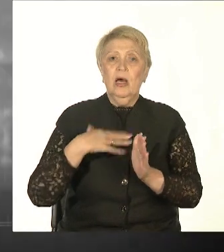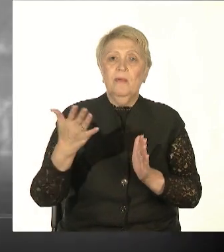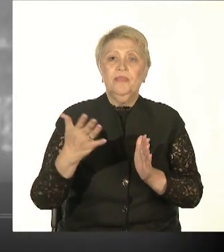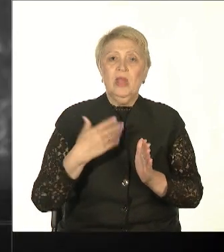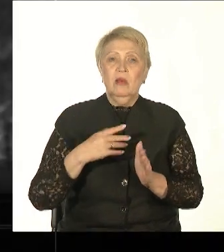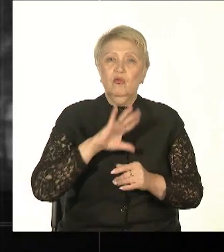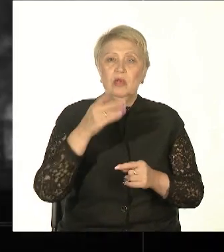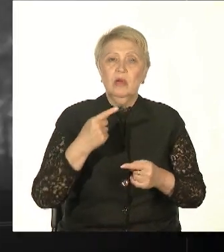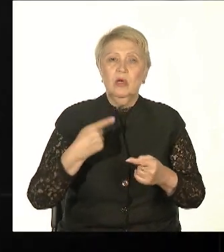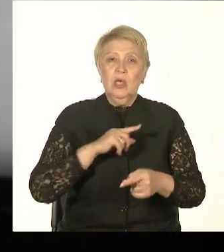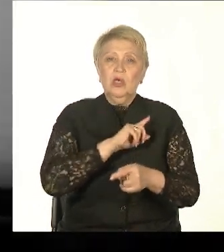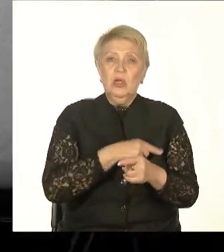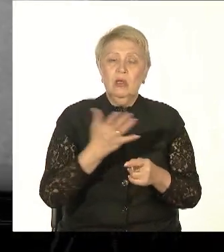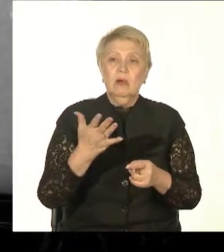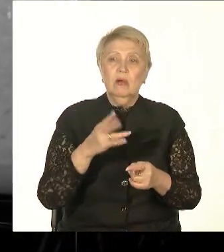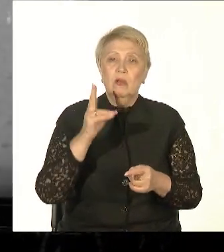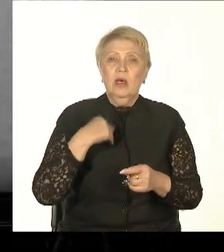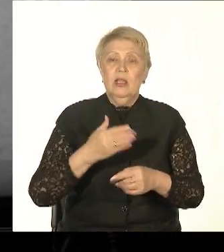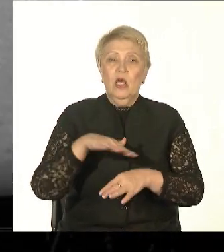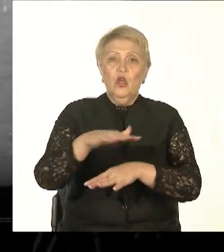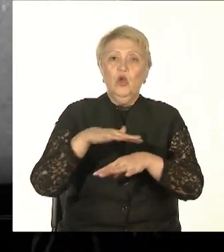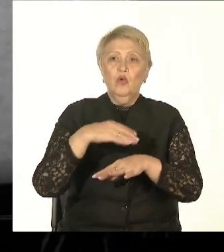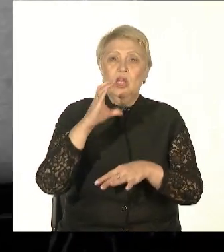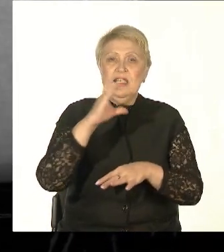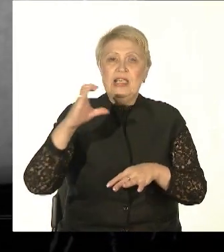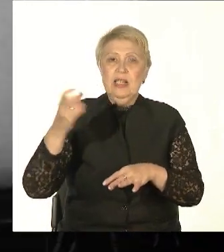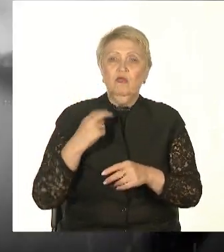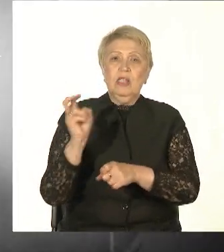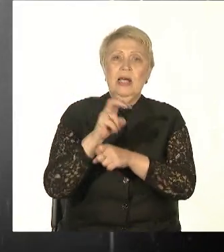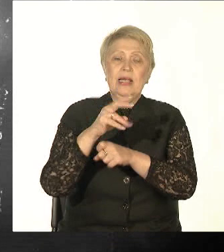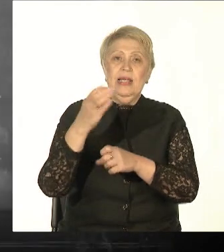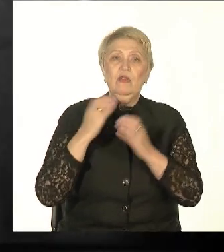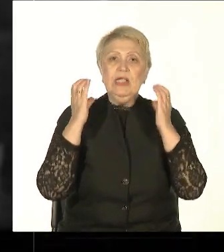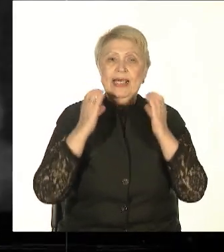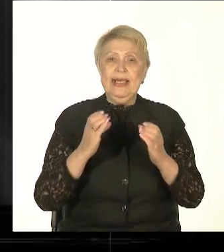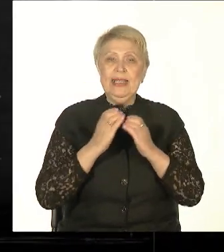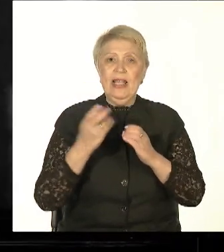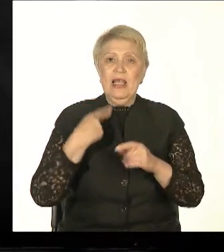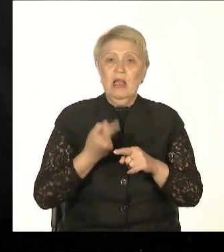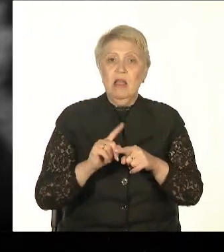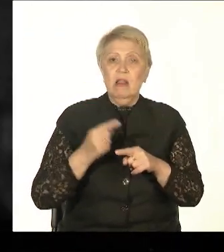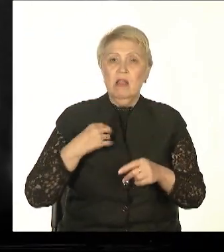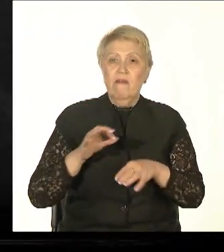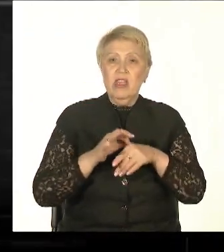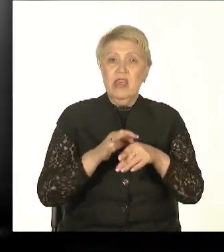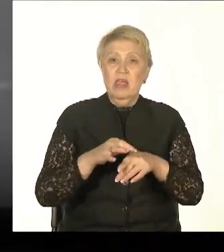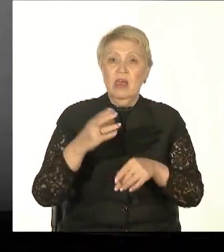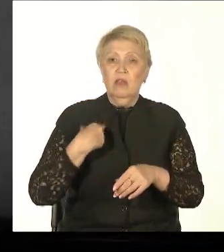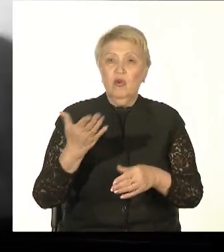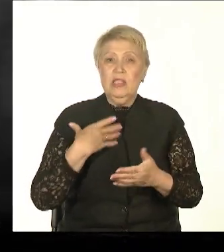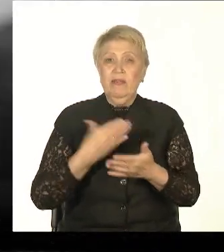начала 60-х. На территорию СССР заходили китайские крестьяне якобы для ведения хозяйственной деятельности.